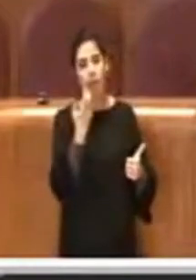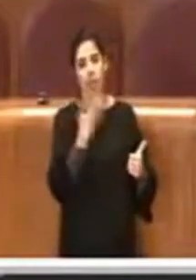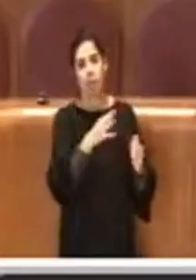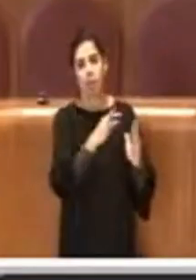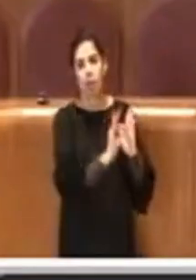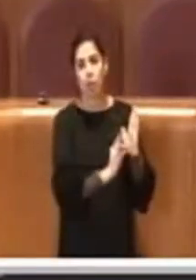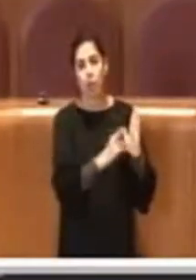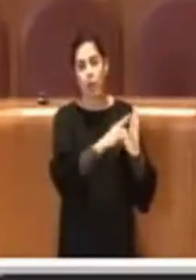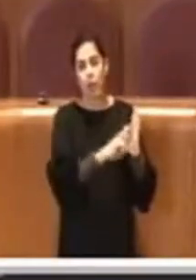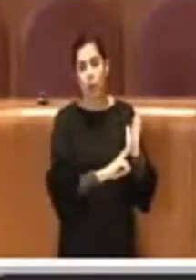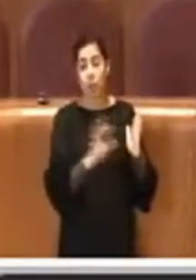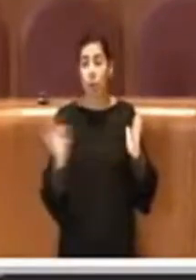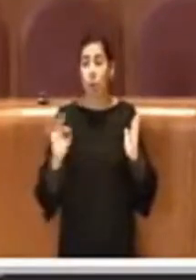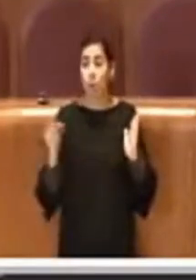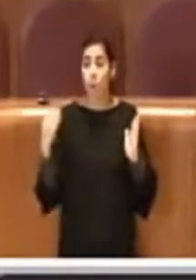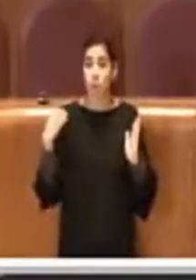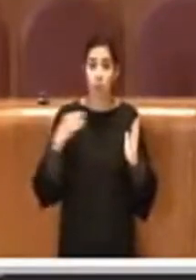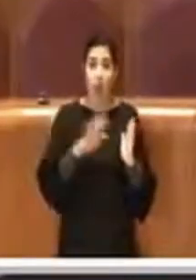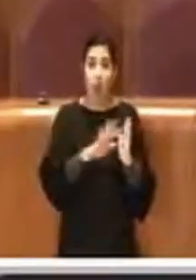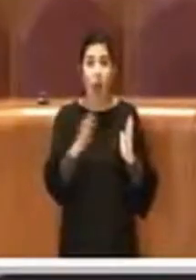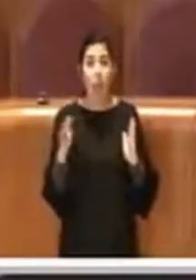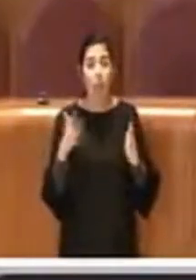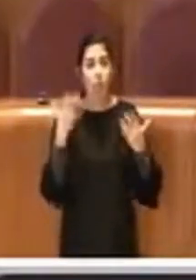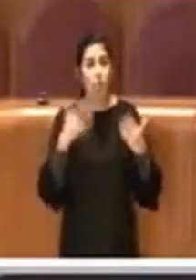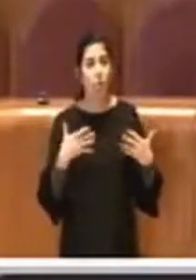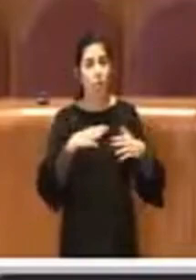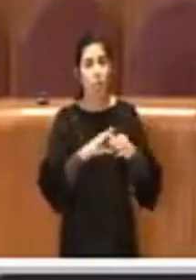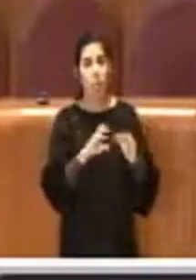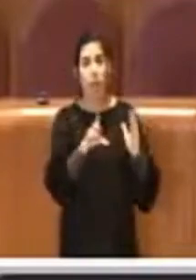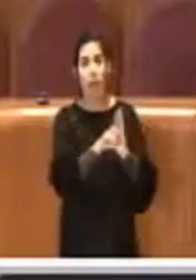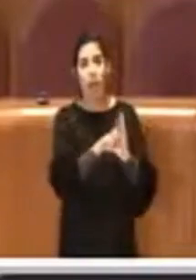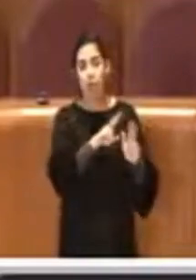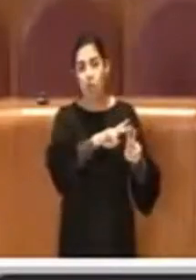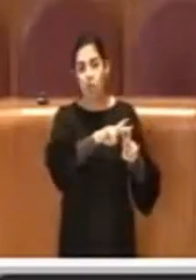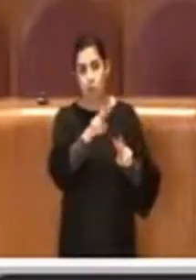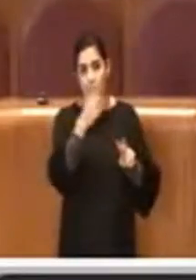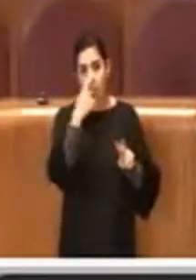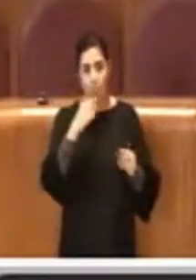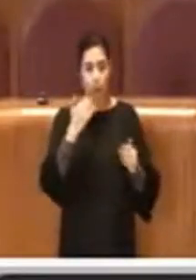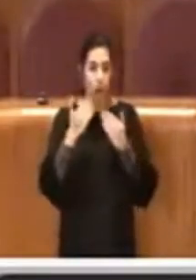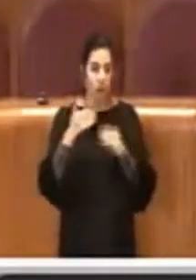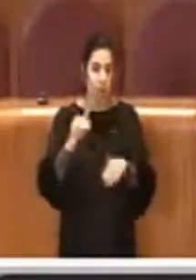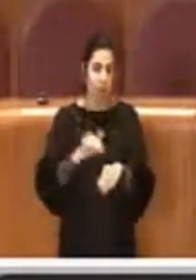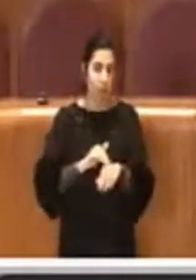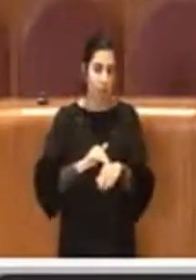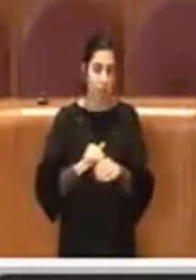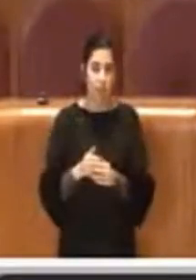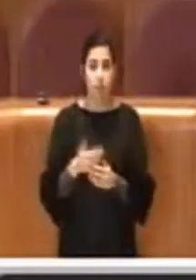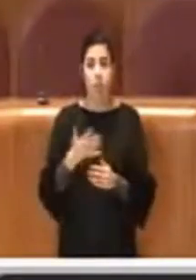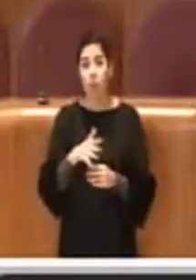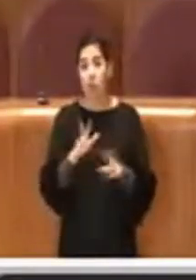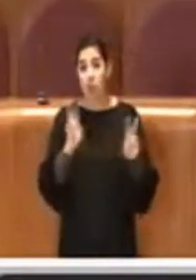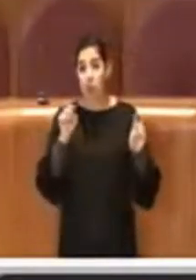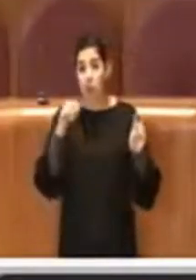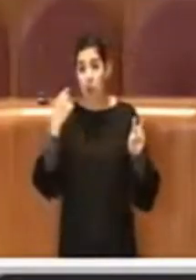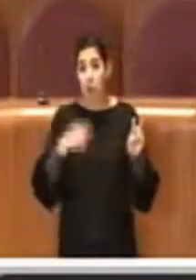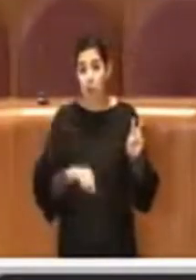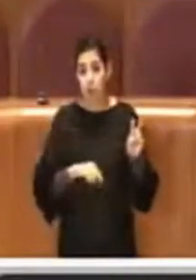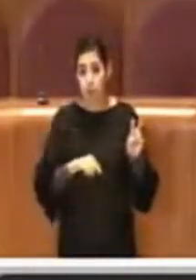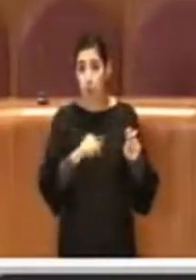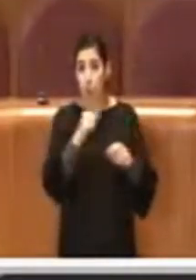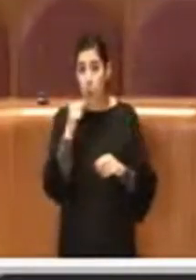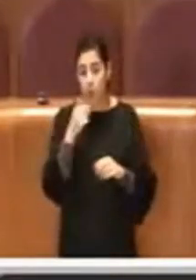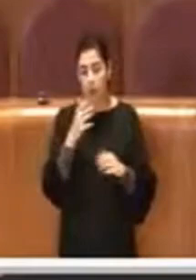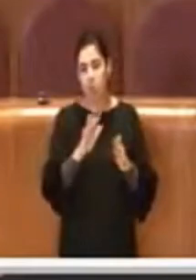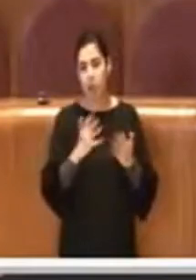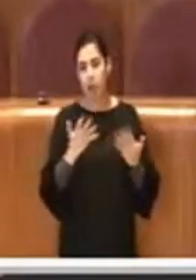o chiede delle cose già previste dalle norme nazionali che sono le conferenze dei servizi. Magari su questo sarebbe utile, soprattutto i municipi che conoscono